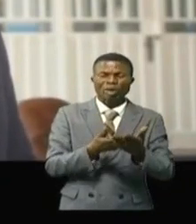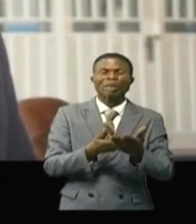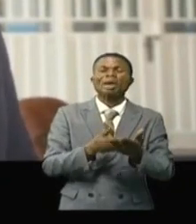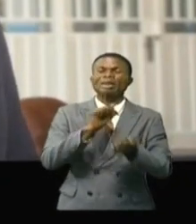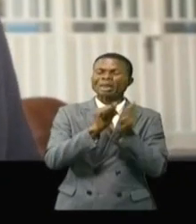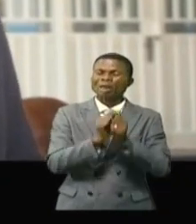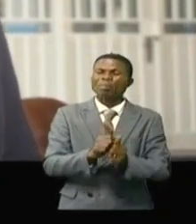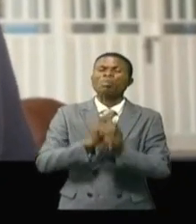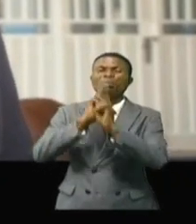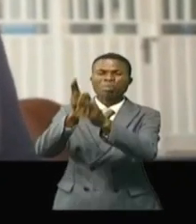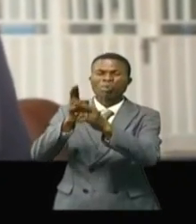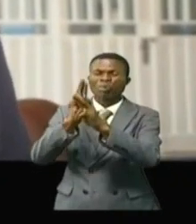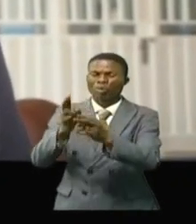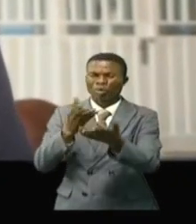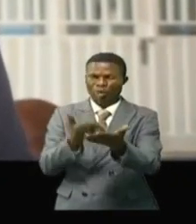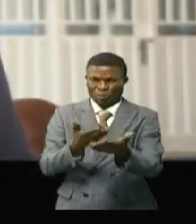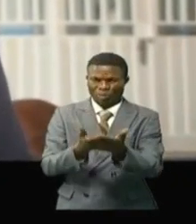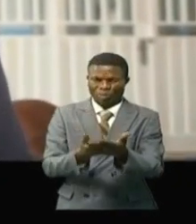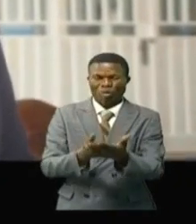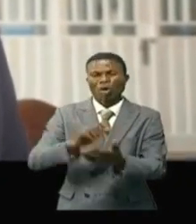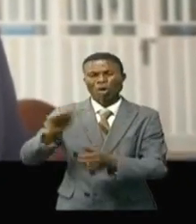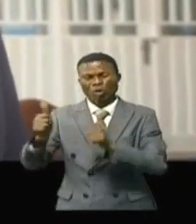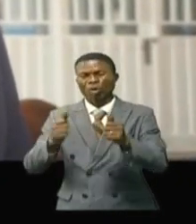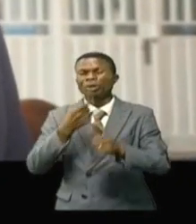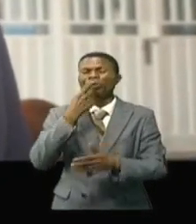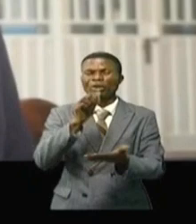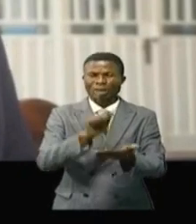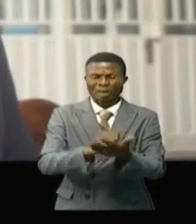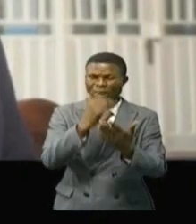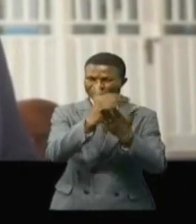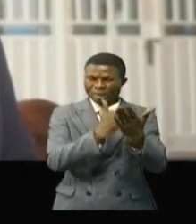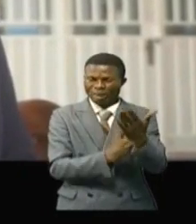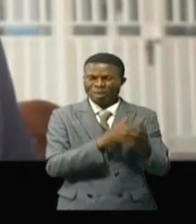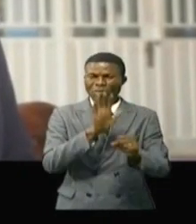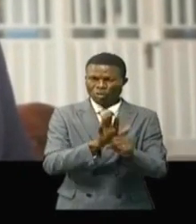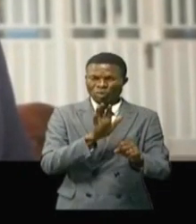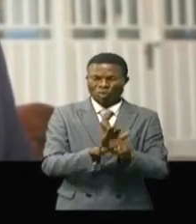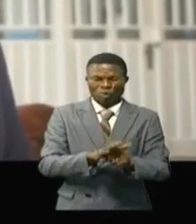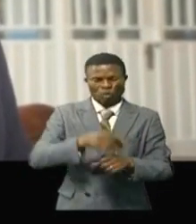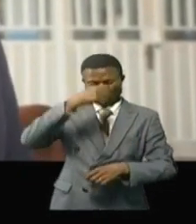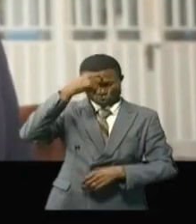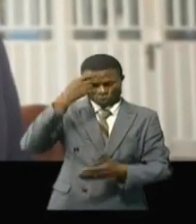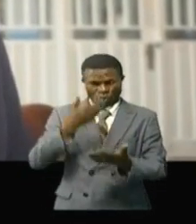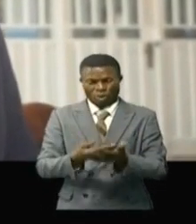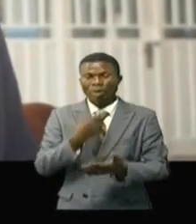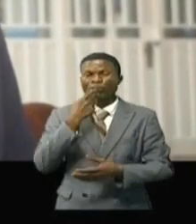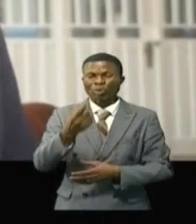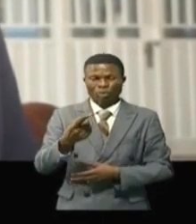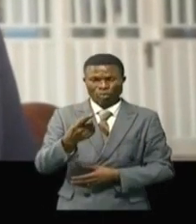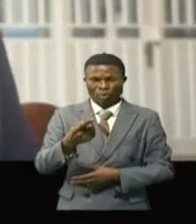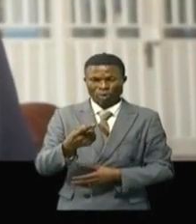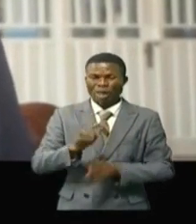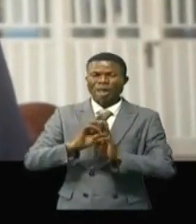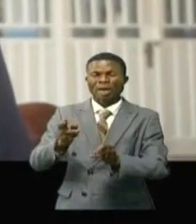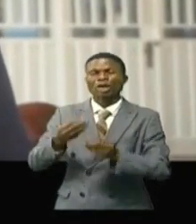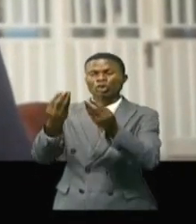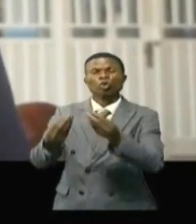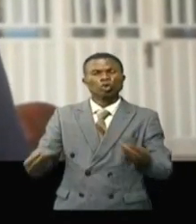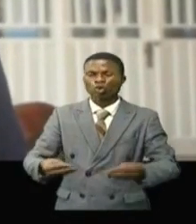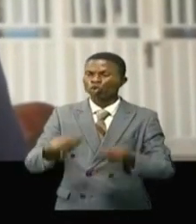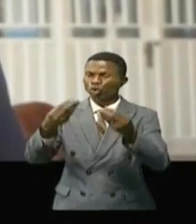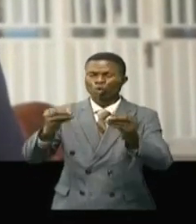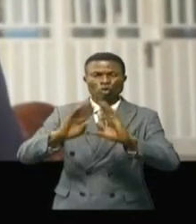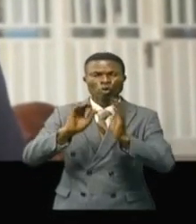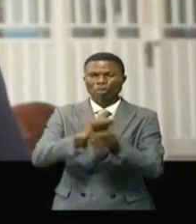qui ont été posées par les uns et les autres. Et c'est beaucoup de doléances. Il a dit qu'il n'était pas capable de résoudre tous